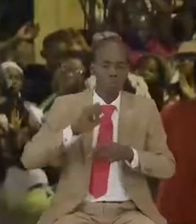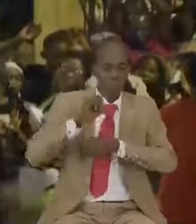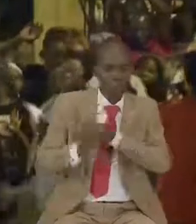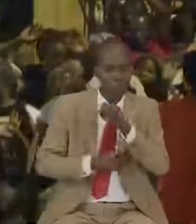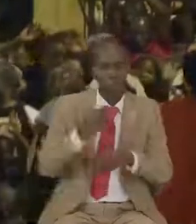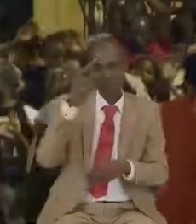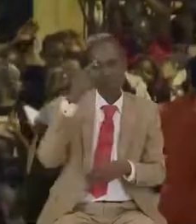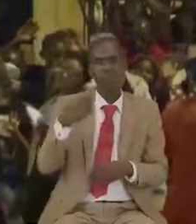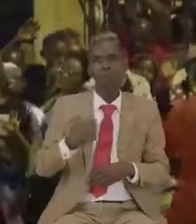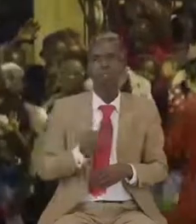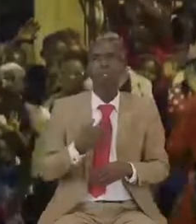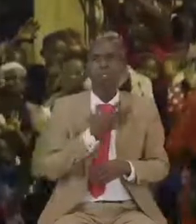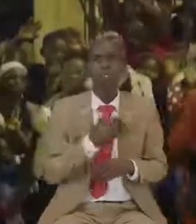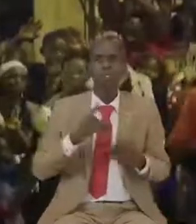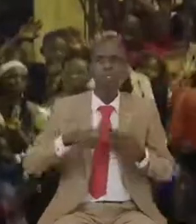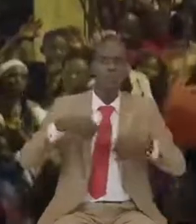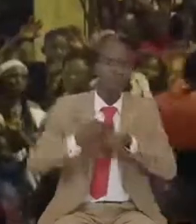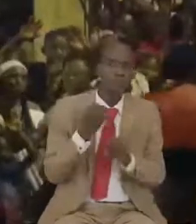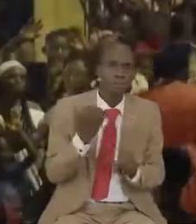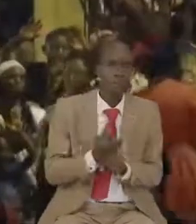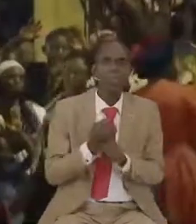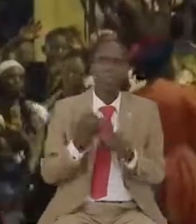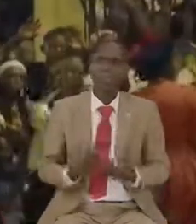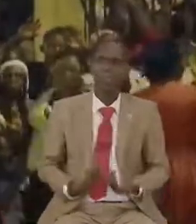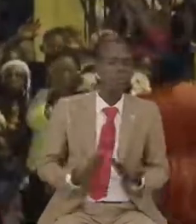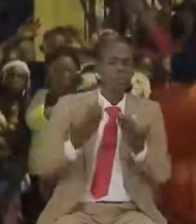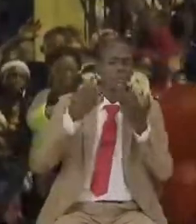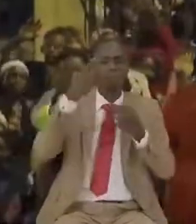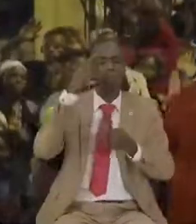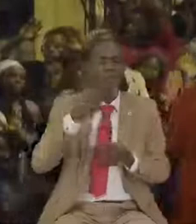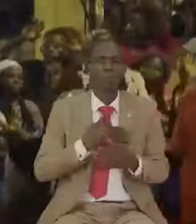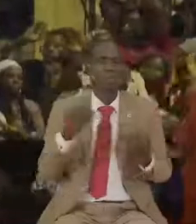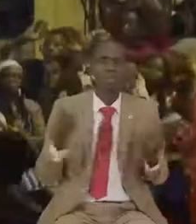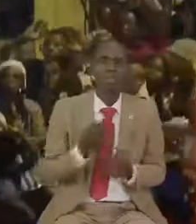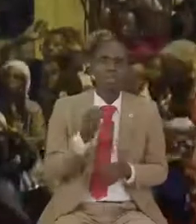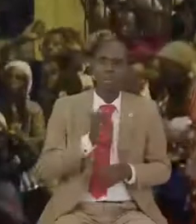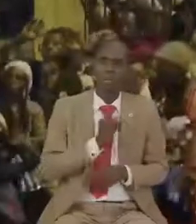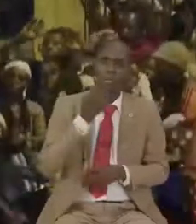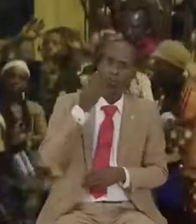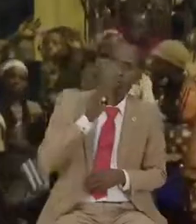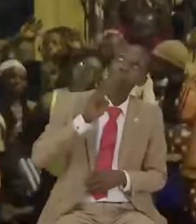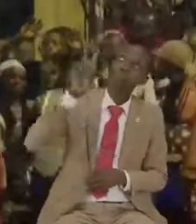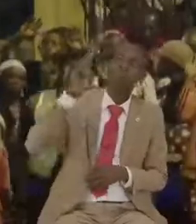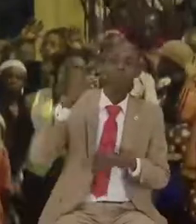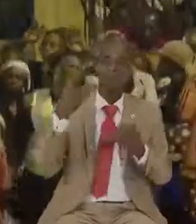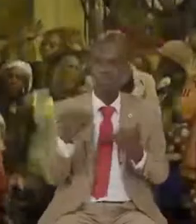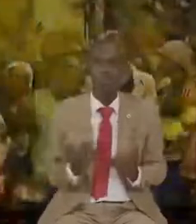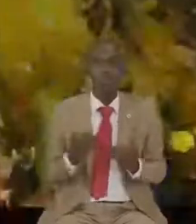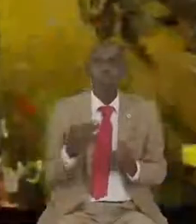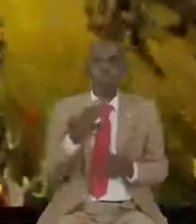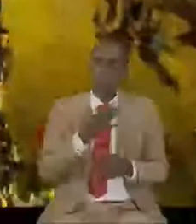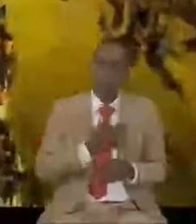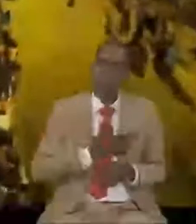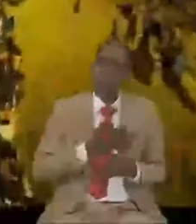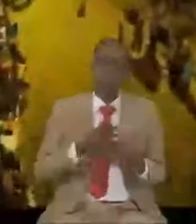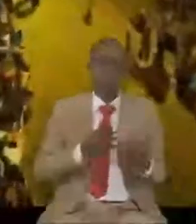me remplacer. Celui-là qui est venu souffrir pour moi, qui est venu faire l'expiation pour mes péchés, je le